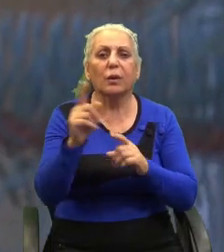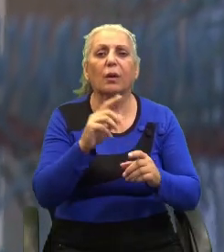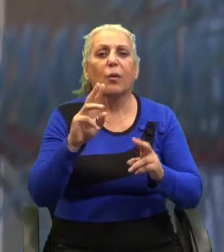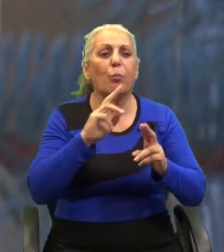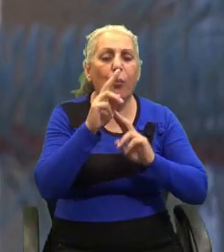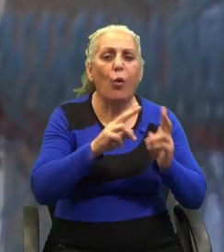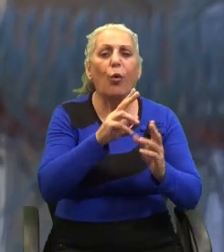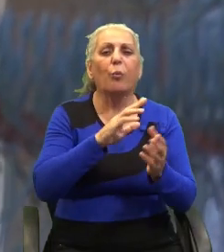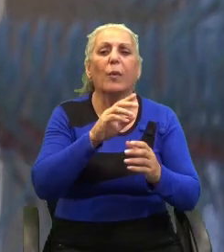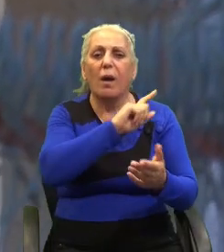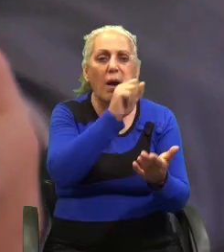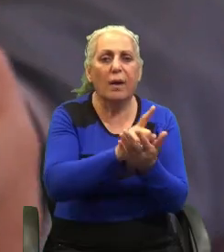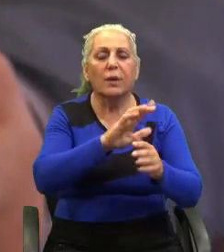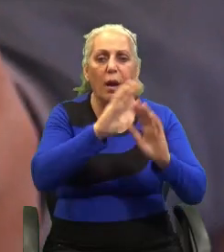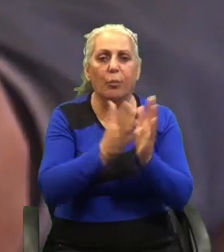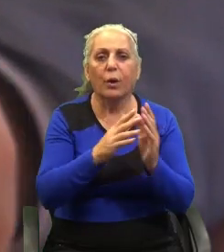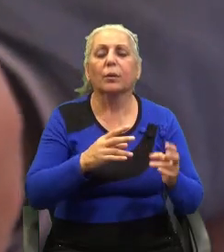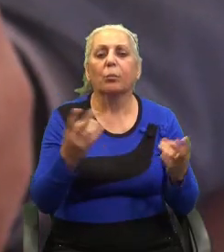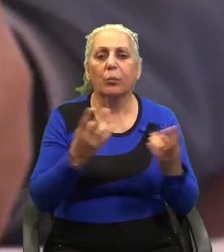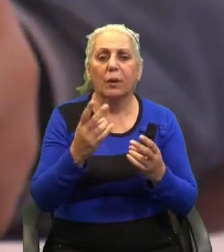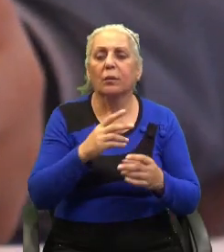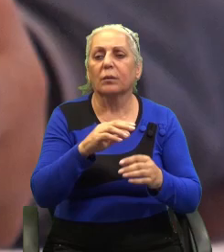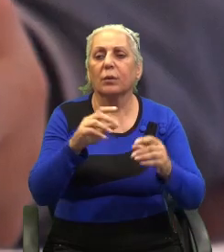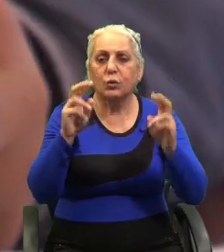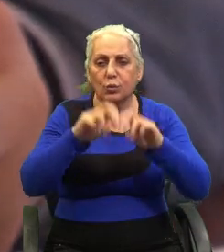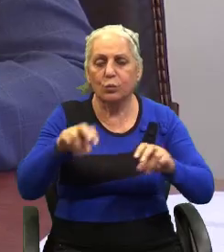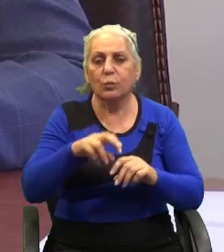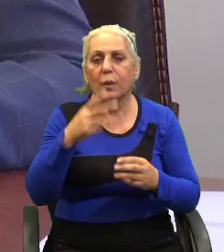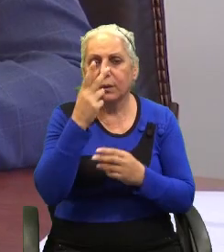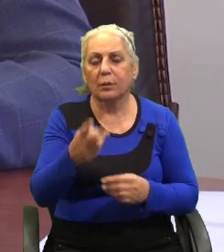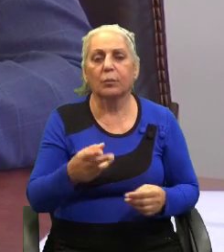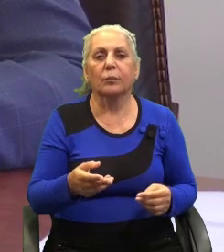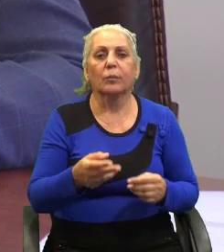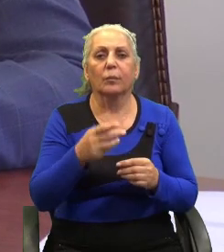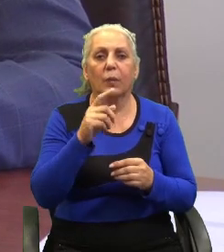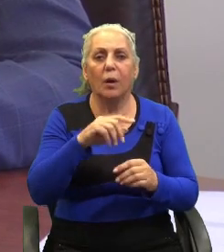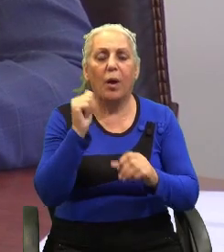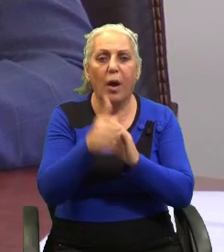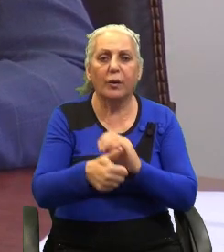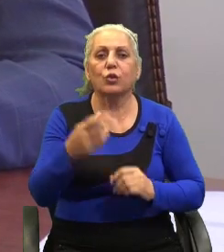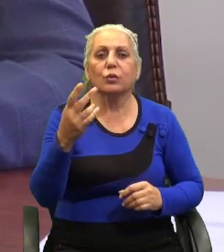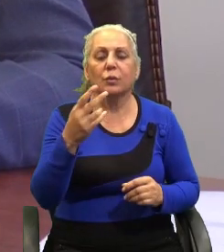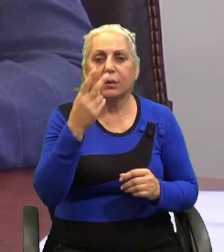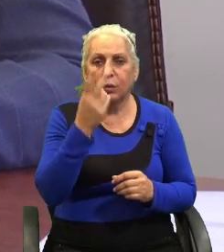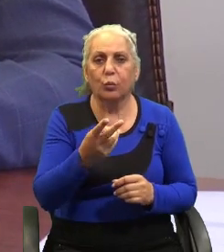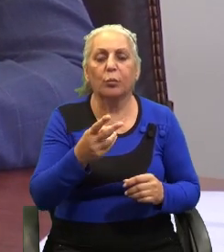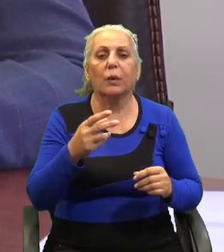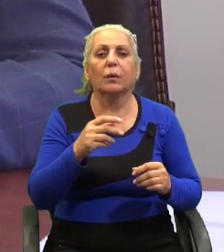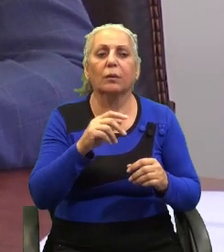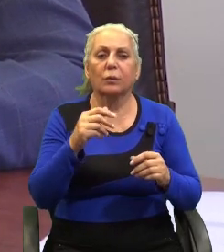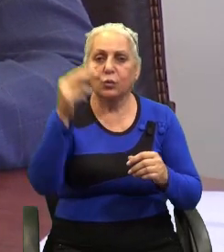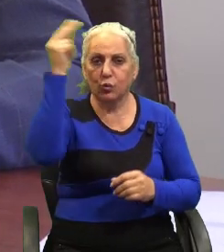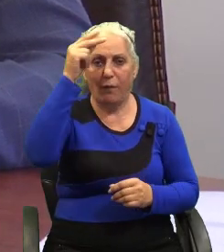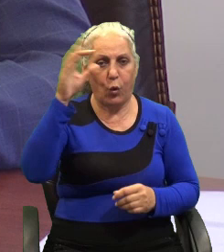բարձրացրած խնդիրներին, որոնց շուրջ էլ վերլուծություն է արել համայնքապետարանը։ Առաջնահերթությունը բնականաբար մենք տալիս ենք